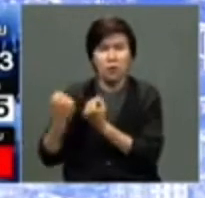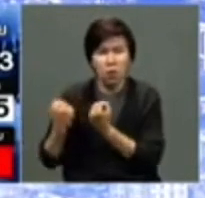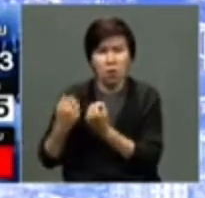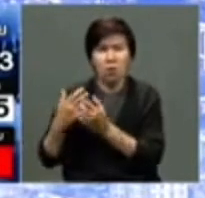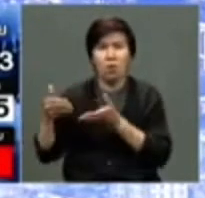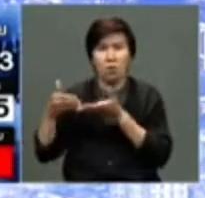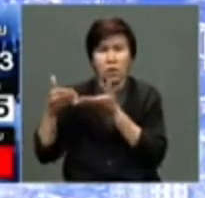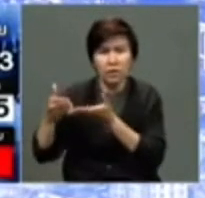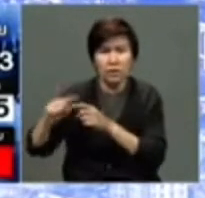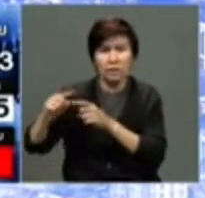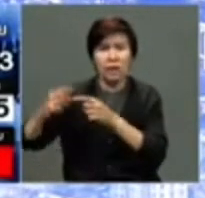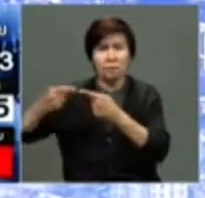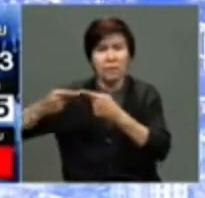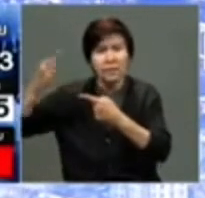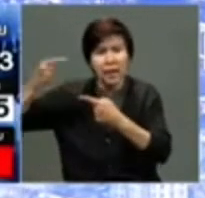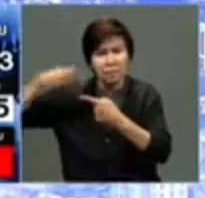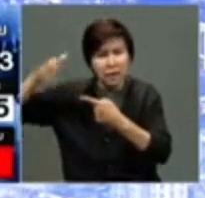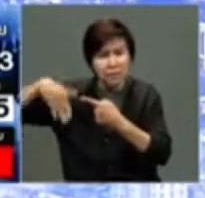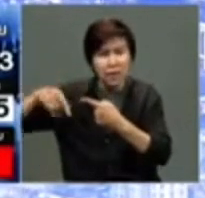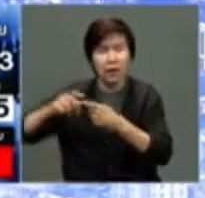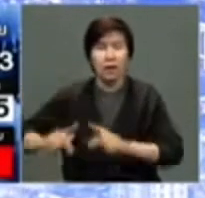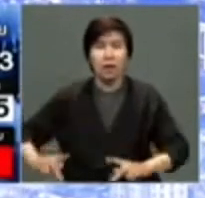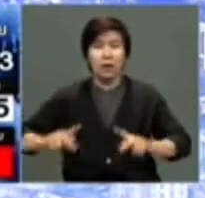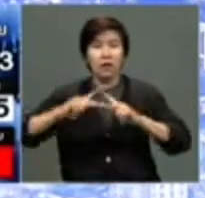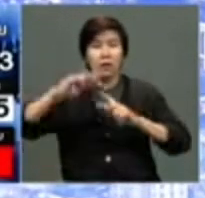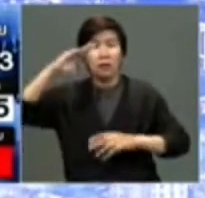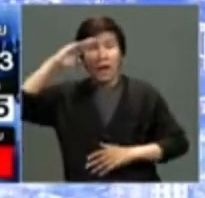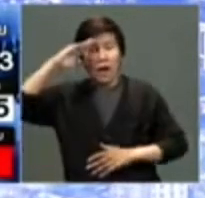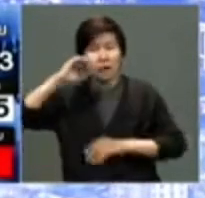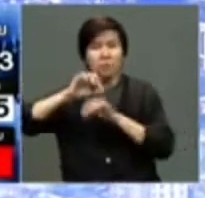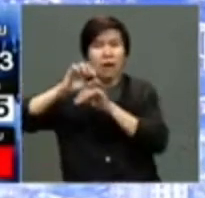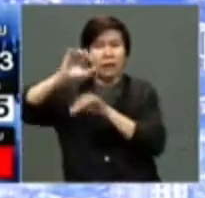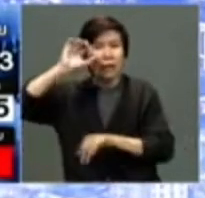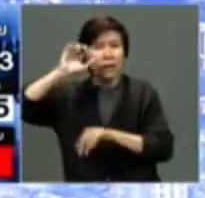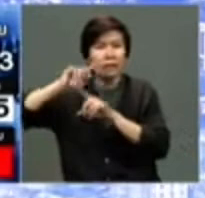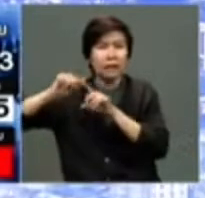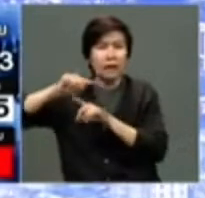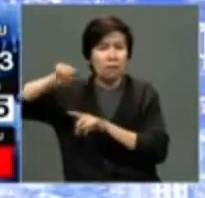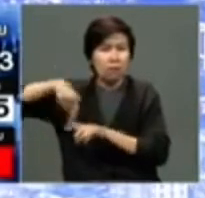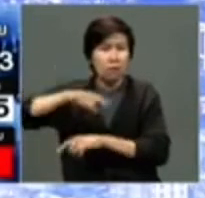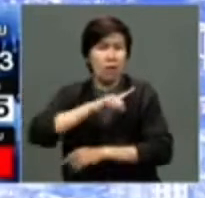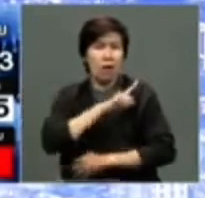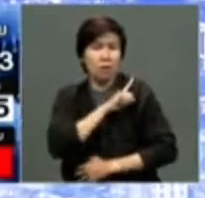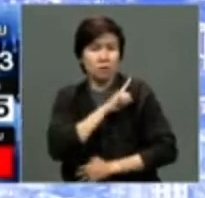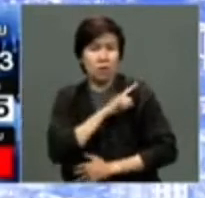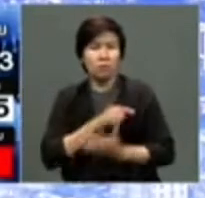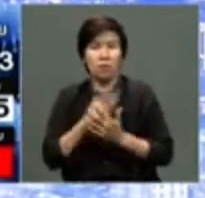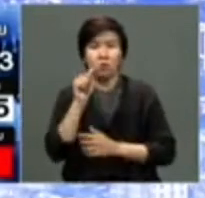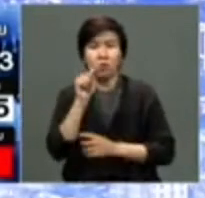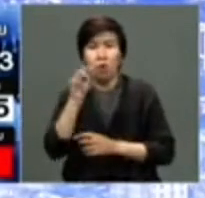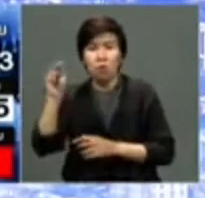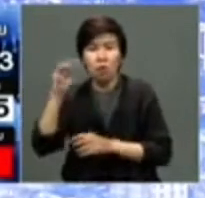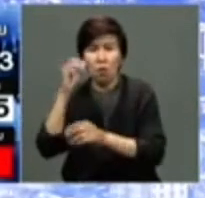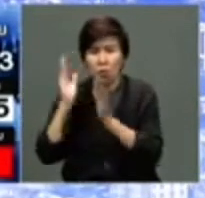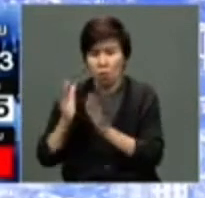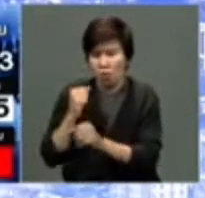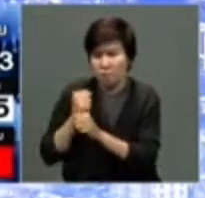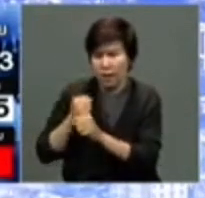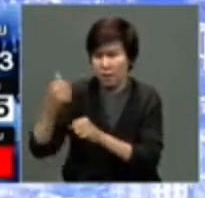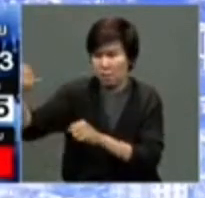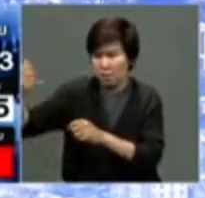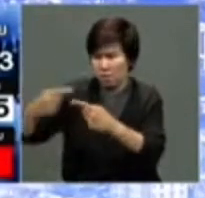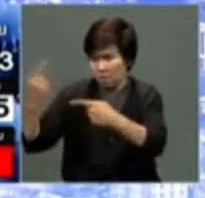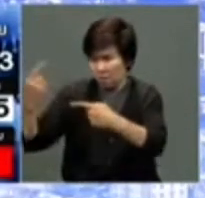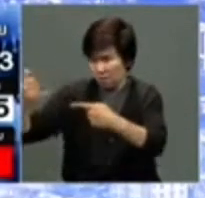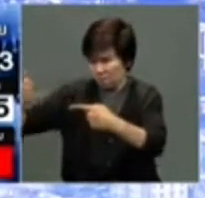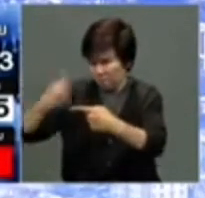ผ่านทางกลาโหมและมหาดไทยไปคุมเรื่องของคนที่อยู่ที่ตม.ไปคุมเรื่องของกระ